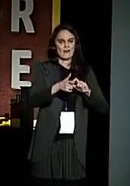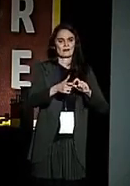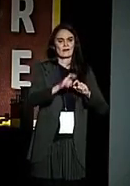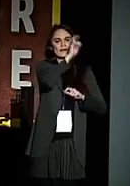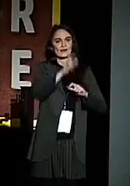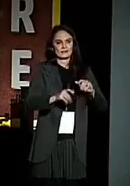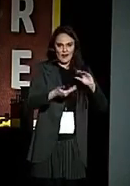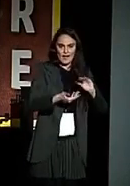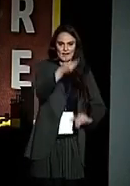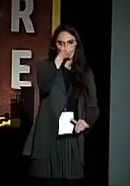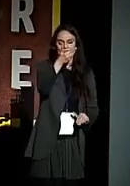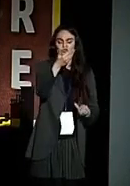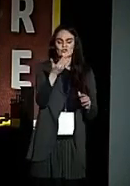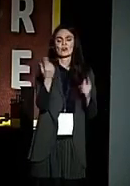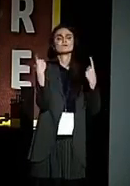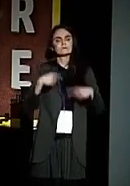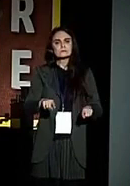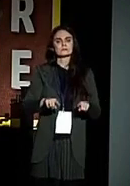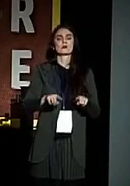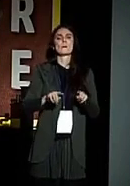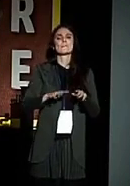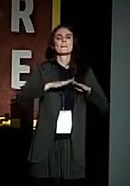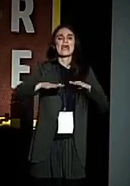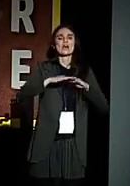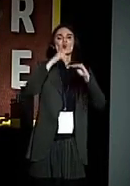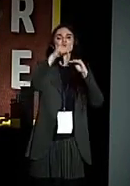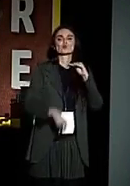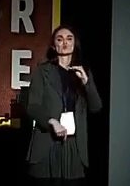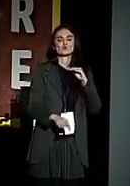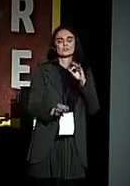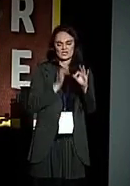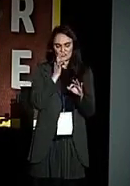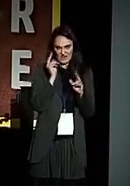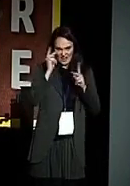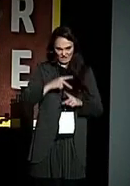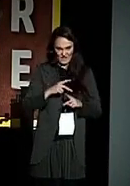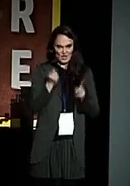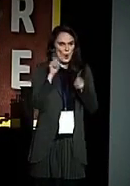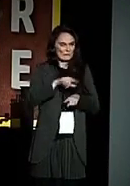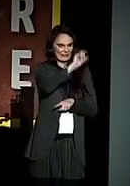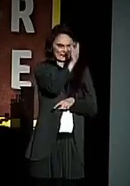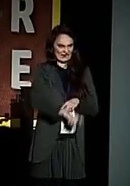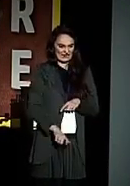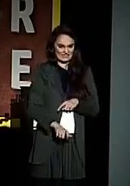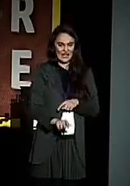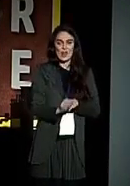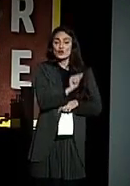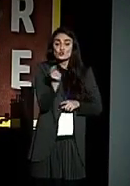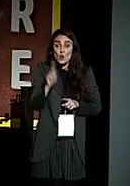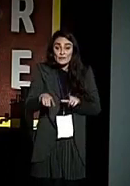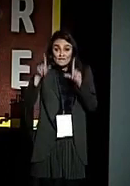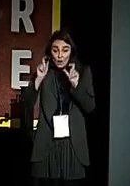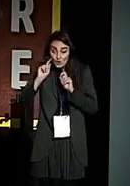questo Piano Sud che abbiamo presentato è davvero un piano per l'Italia. Non solo per la foto di Duino, è stato